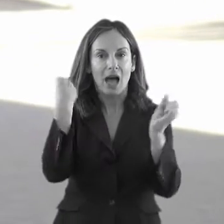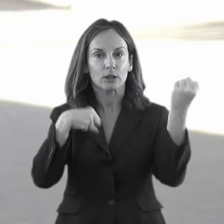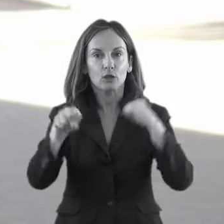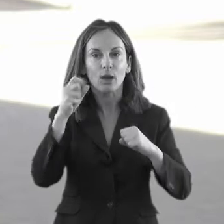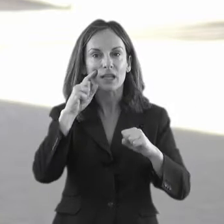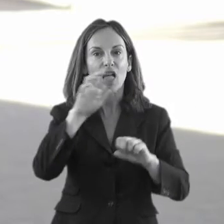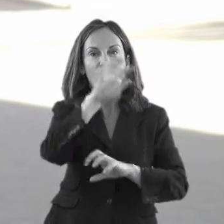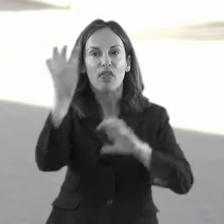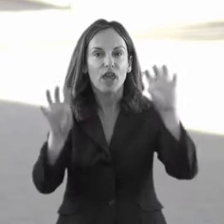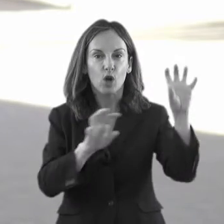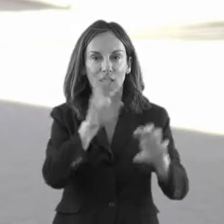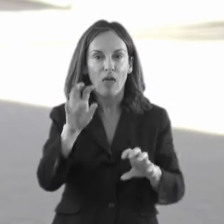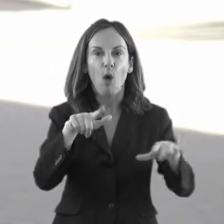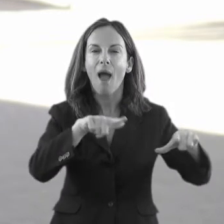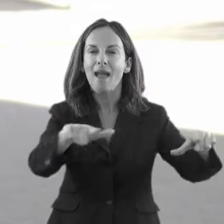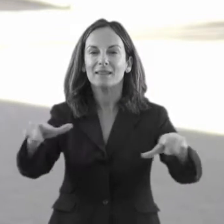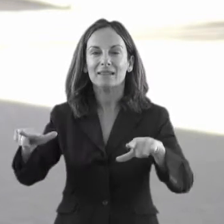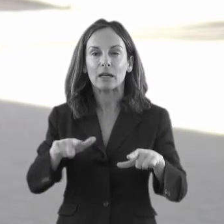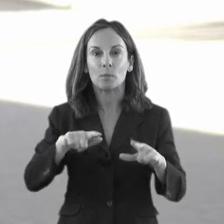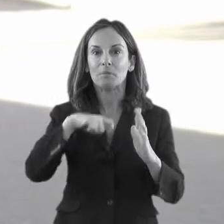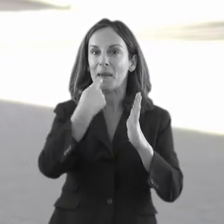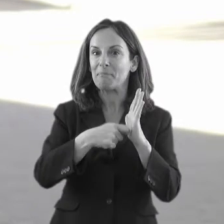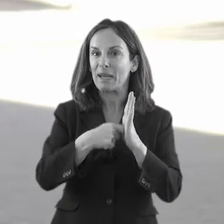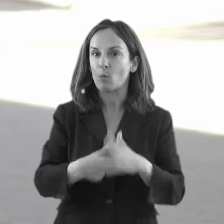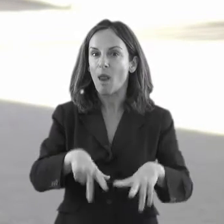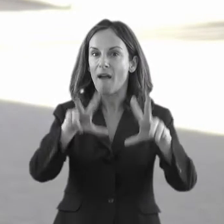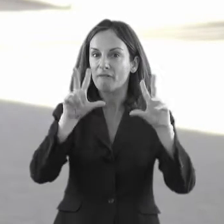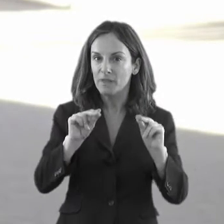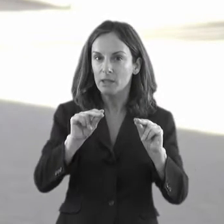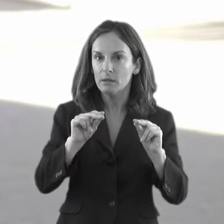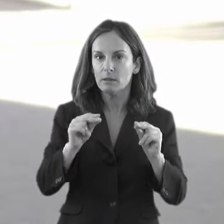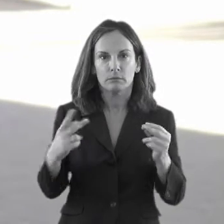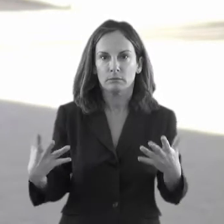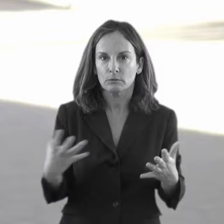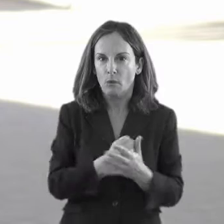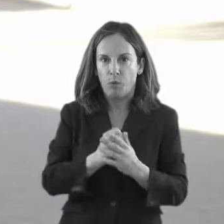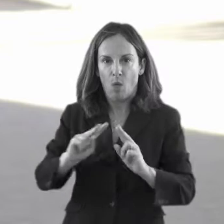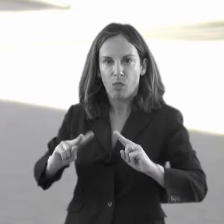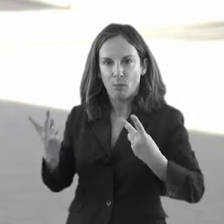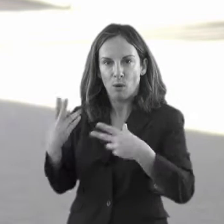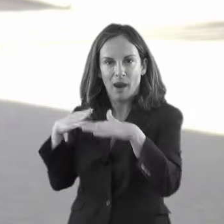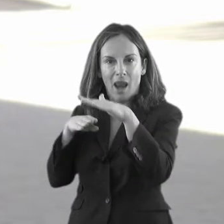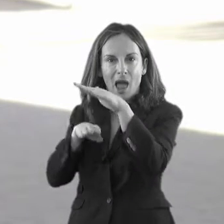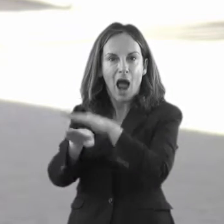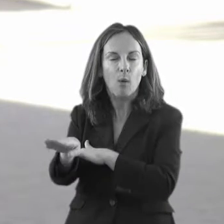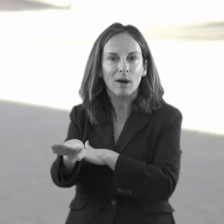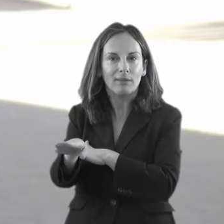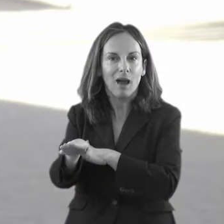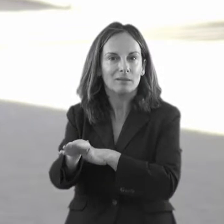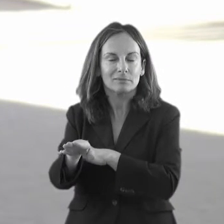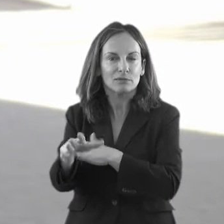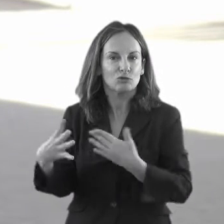els escenaris, i llavors fas aquesta pel·lícula. Quan acaba la pel·lícula, això se'n torna al vestuari, se'n torna al magatzem i